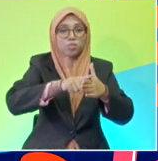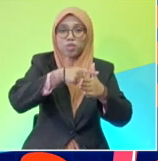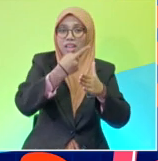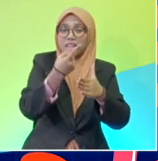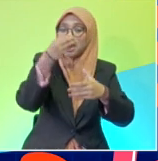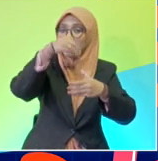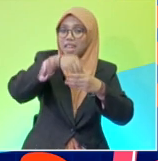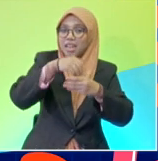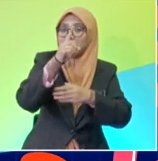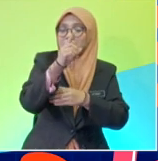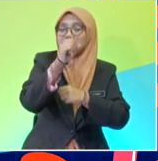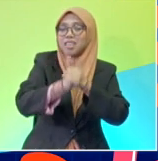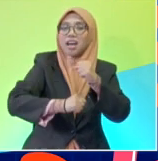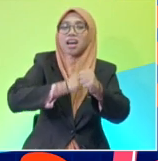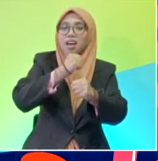bulan dalam